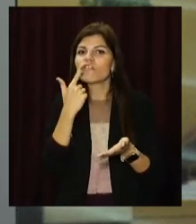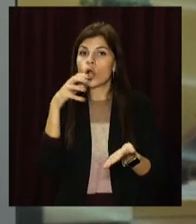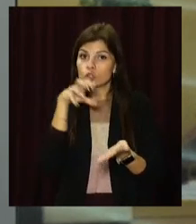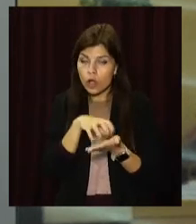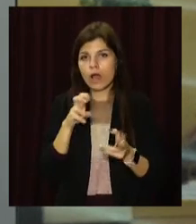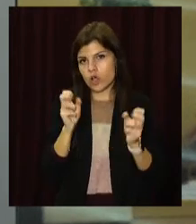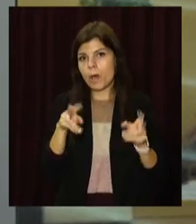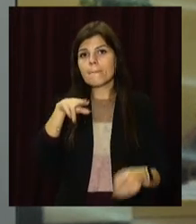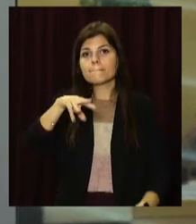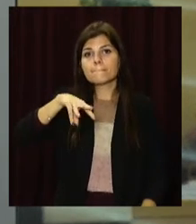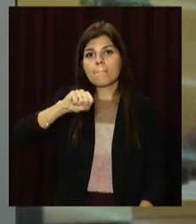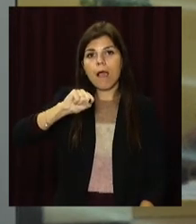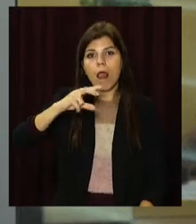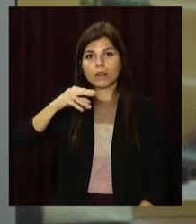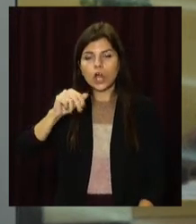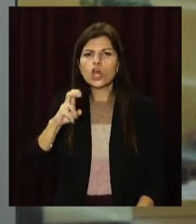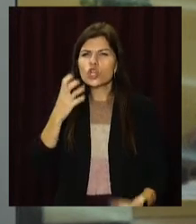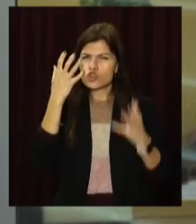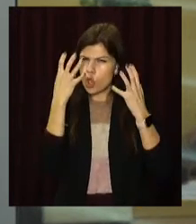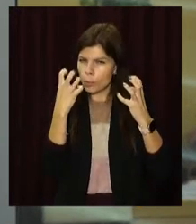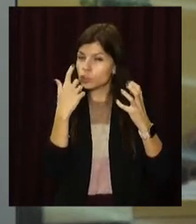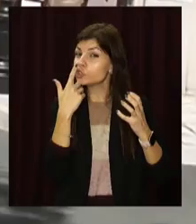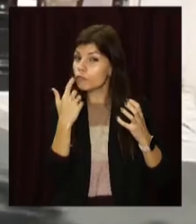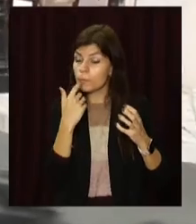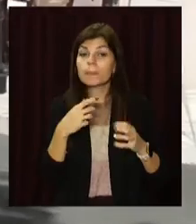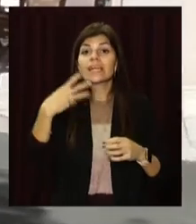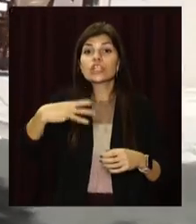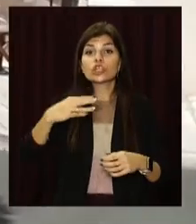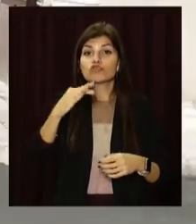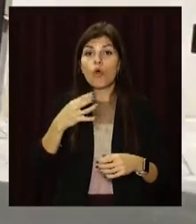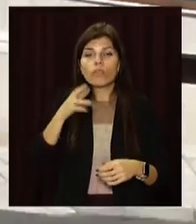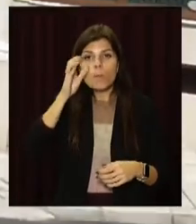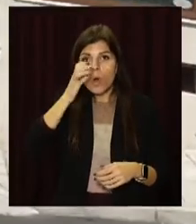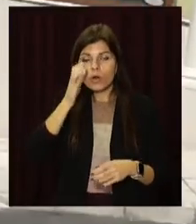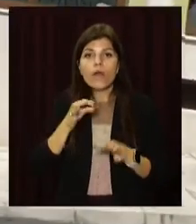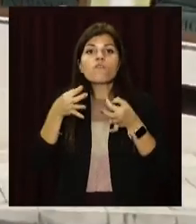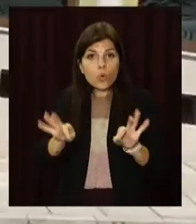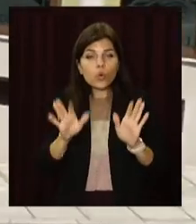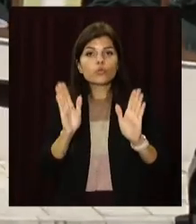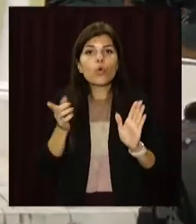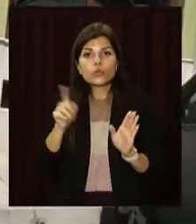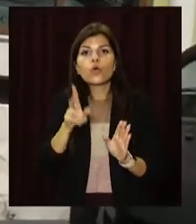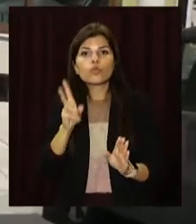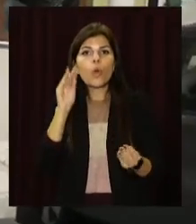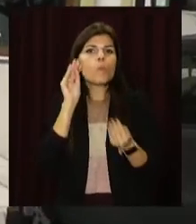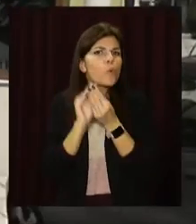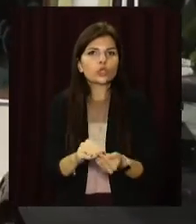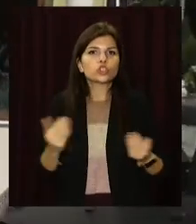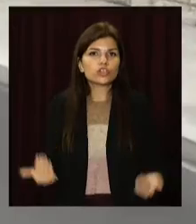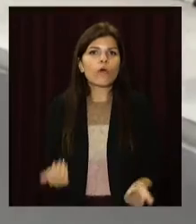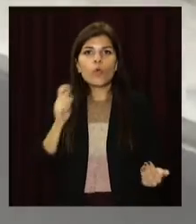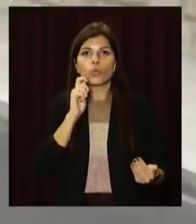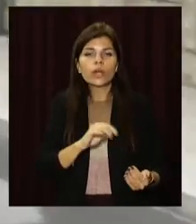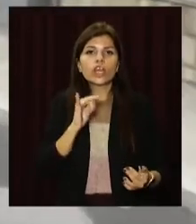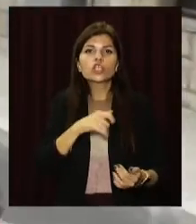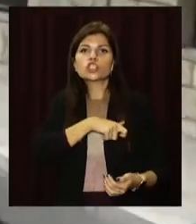зони, а Мальта – у темно-червону зону. Із 30 жовтня до Болгарії пускатимуть тільки тих, хто постійно живе в Україні і